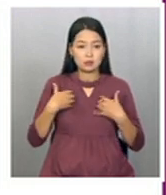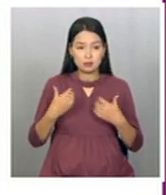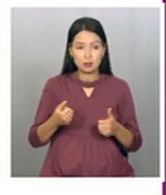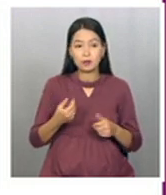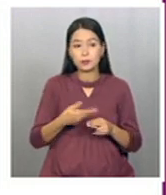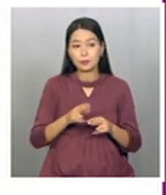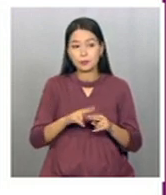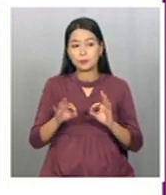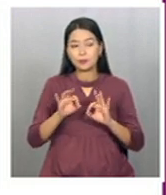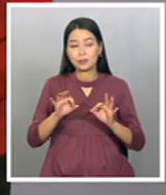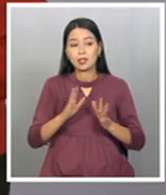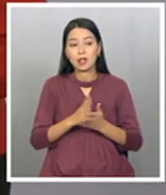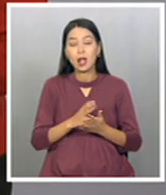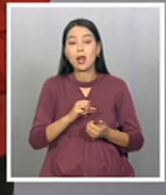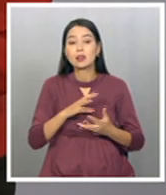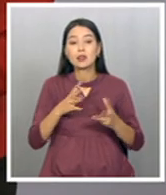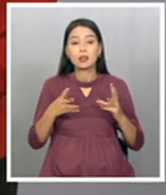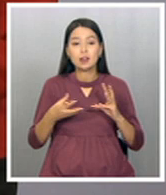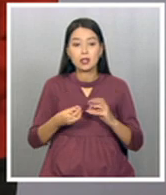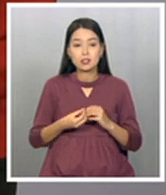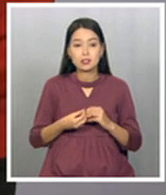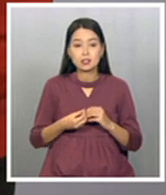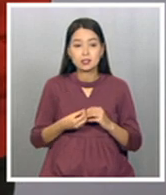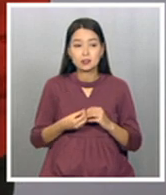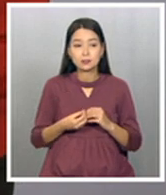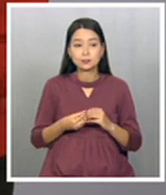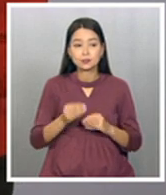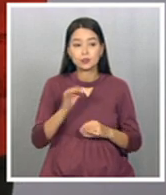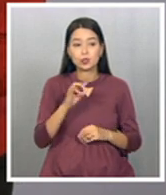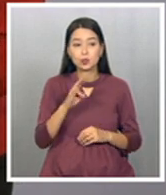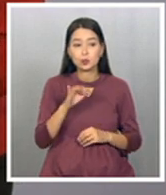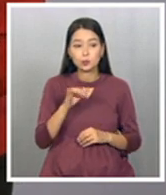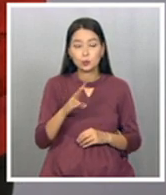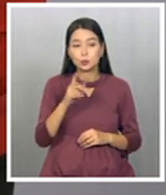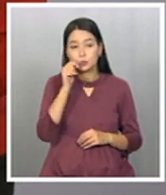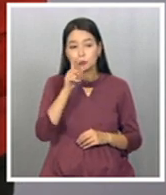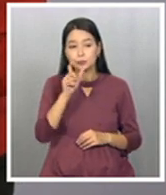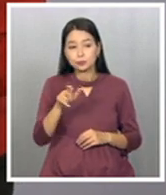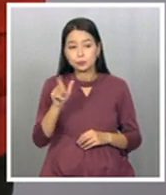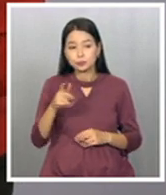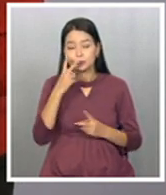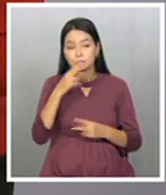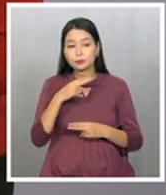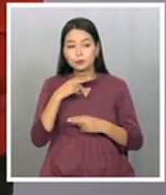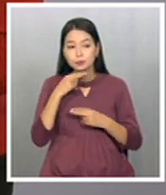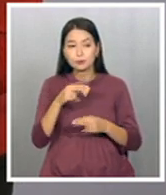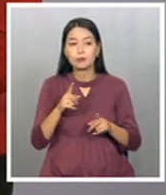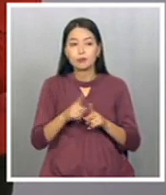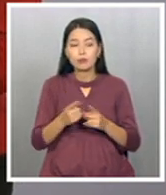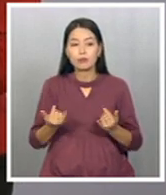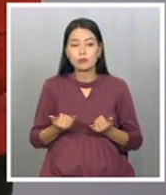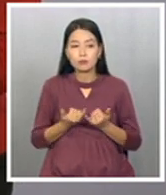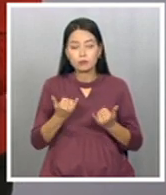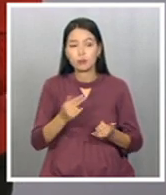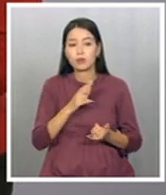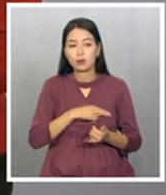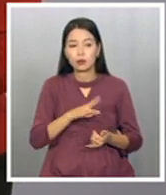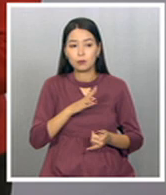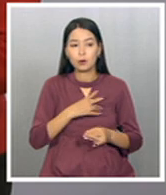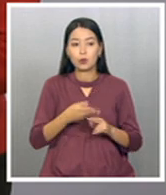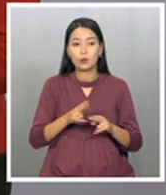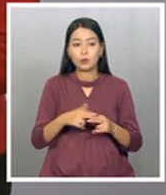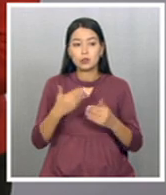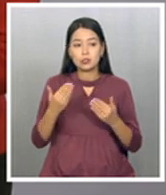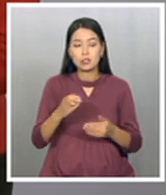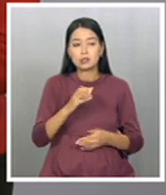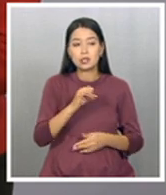аргументті талдау керек. Жиенқұл мырзаларына жағымпазданып, зор қызмет еткен еді. Осыған орай,